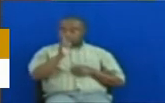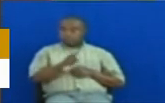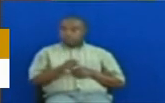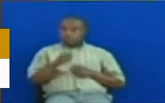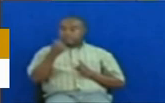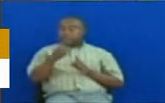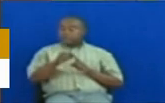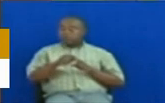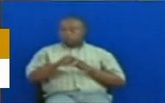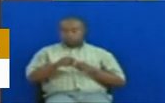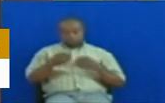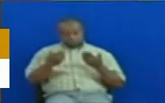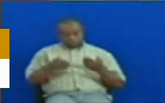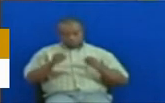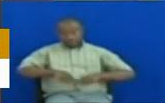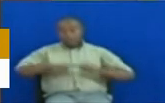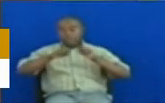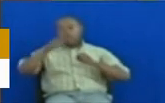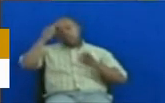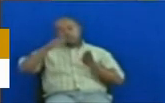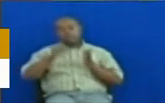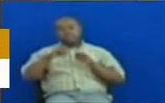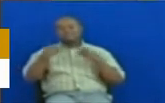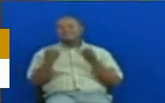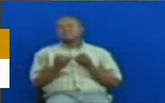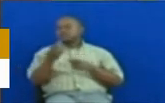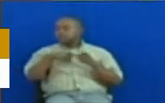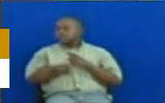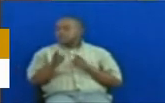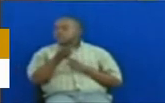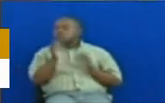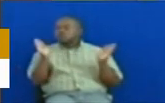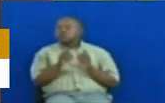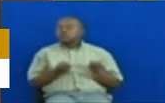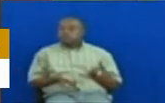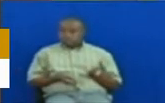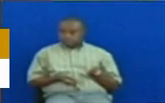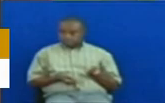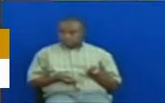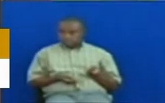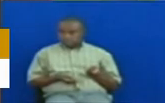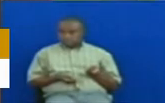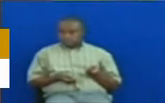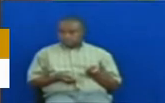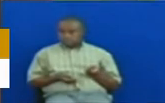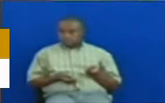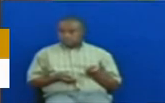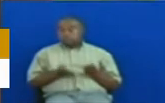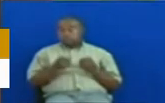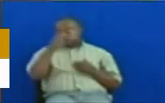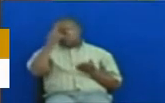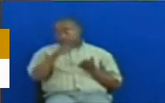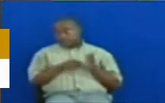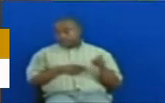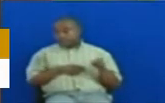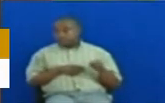ni taasisi. Sasa ni nani mnayembana humo ndani ya taasisi anayeweza kutoa leseni? Ndio maana